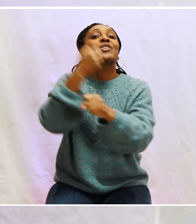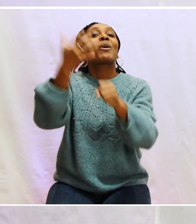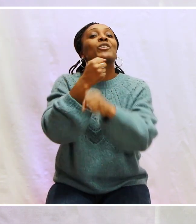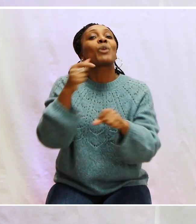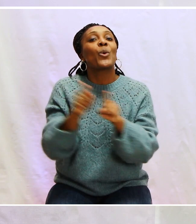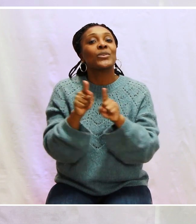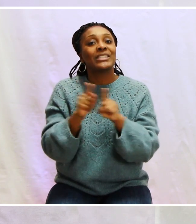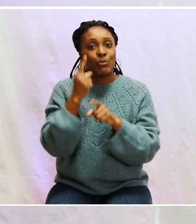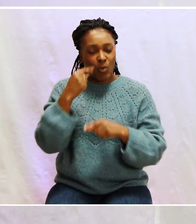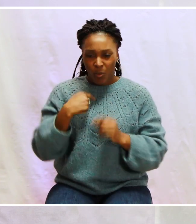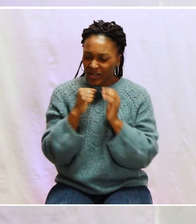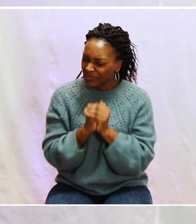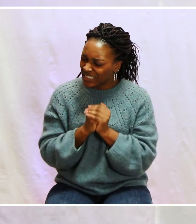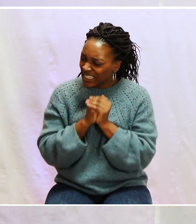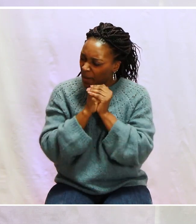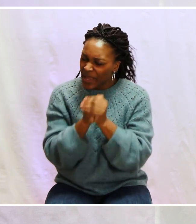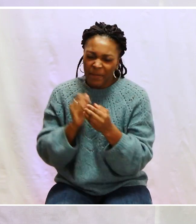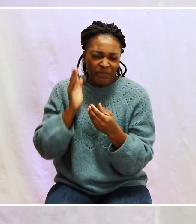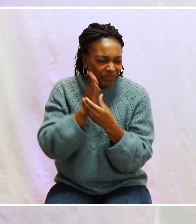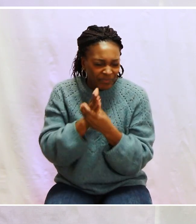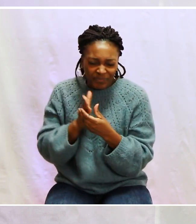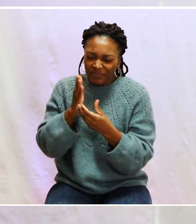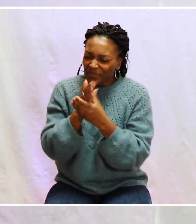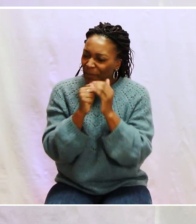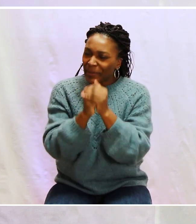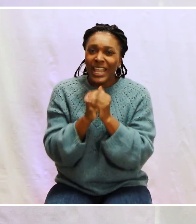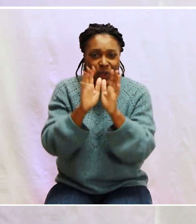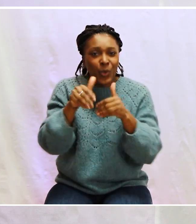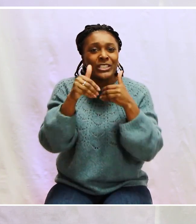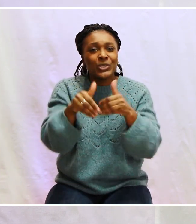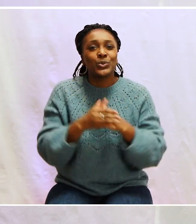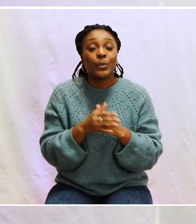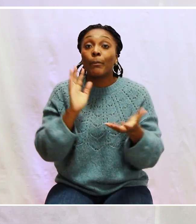Parce que je vais me tenir sur la brèche. Non seulement il y aura